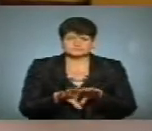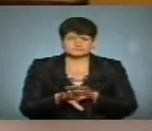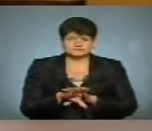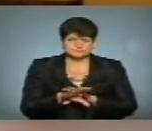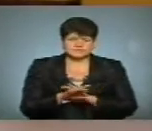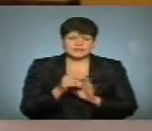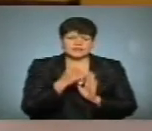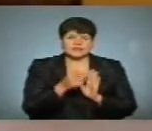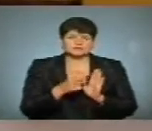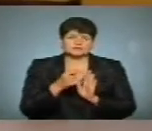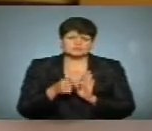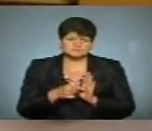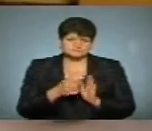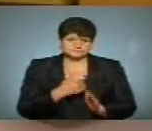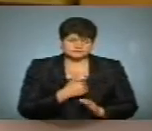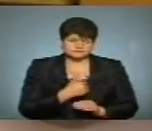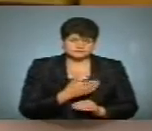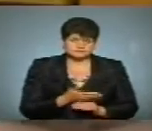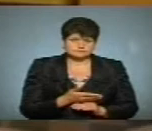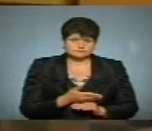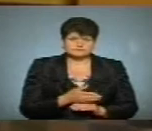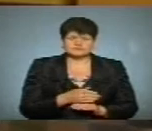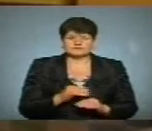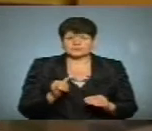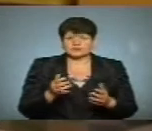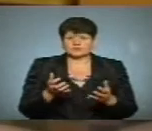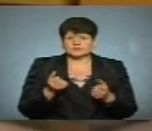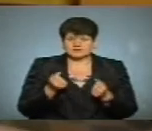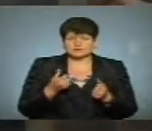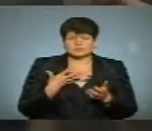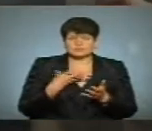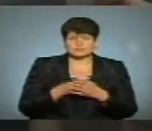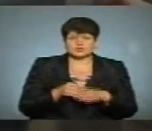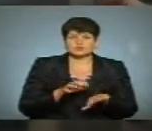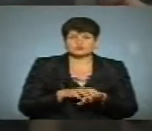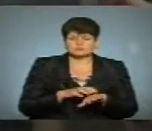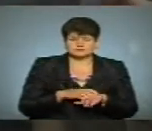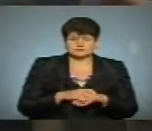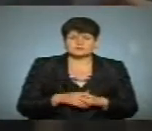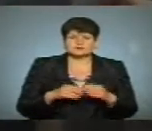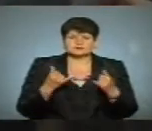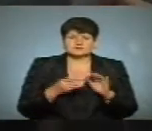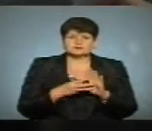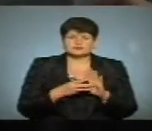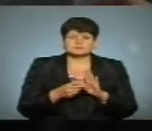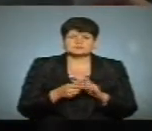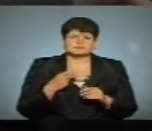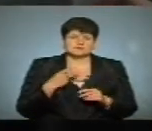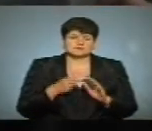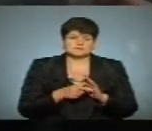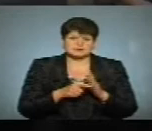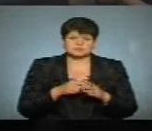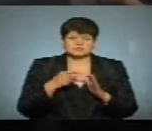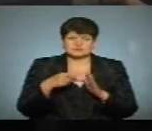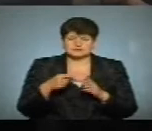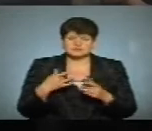на допит і все, отримую свої чоботи. Зараз у 8-й камері будуть знімати